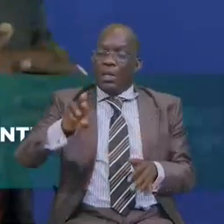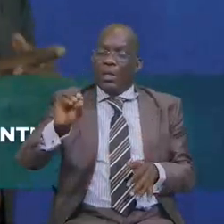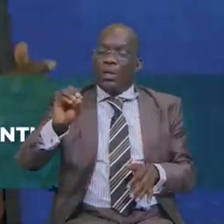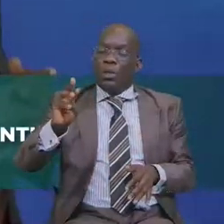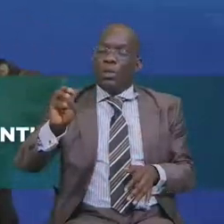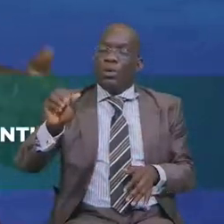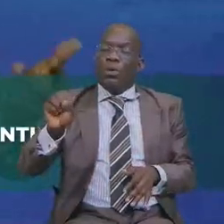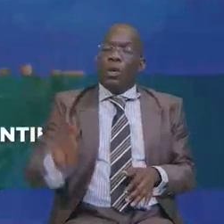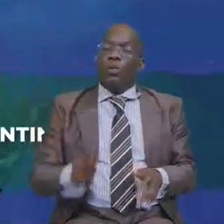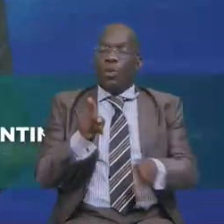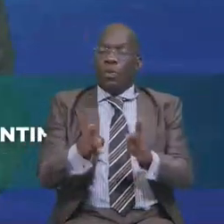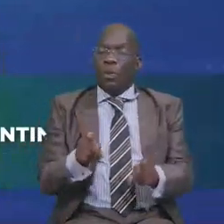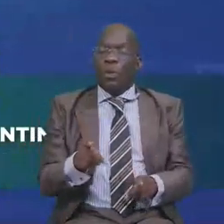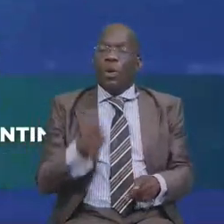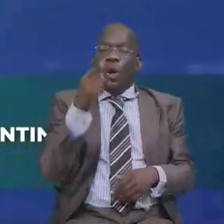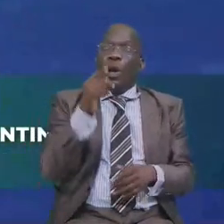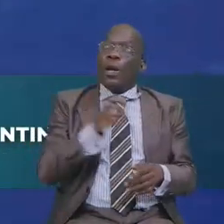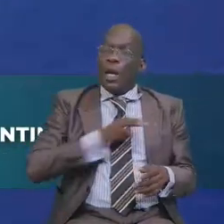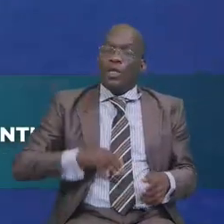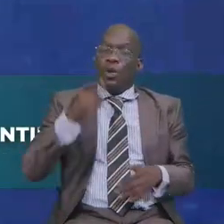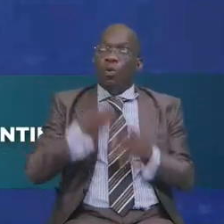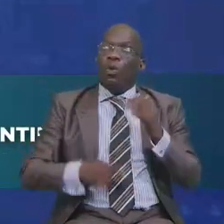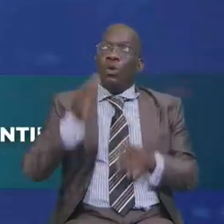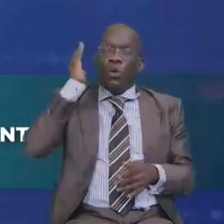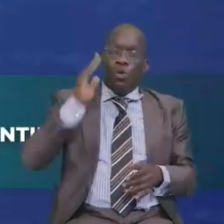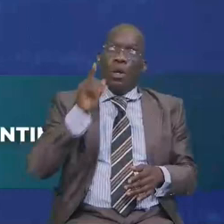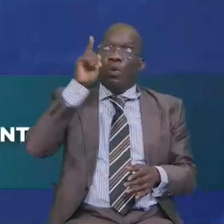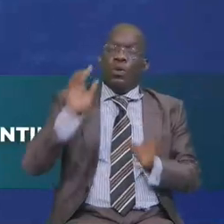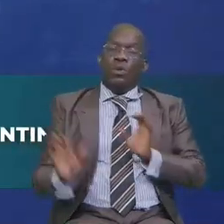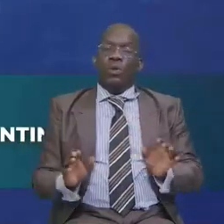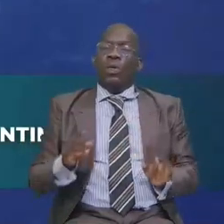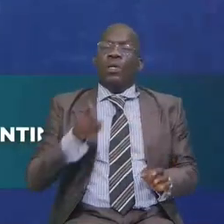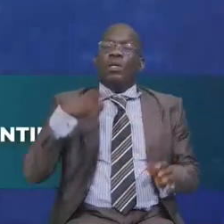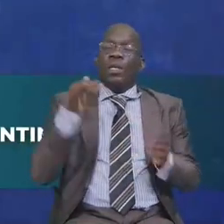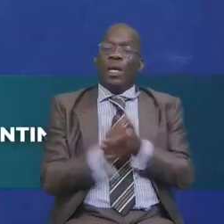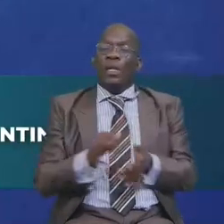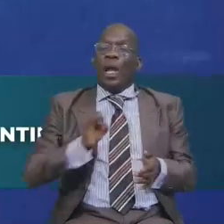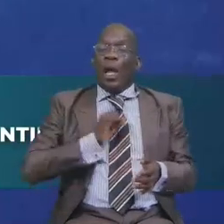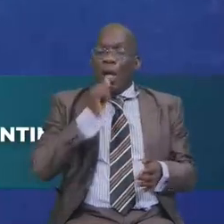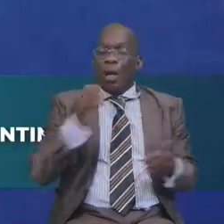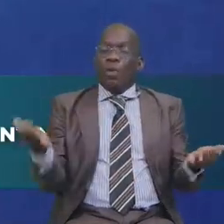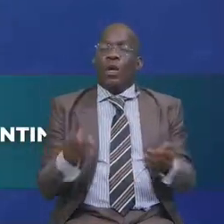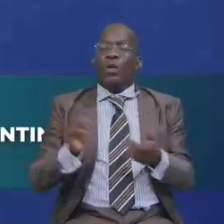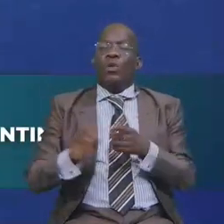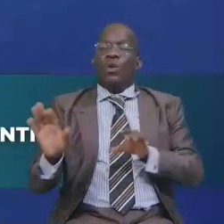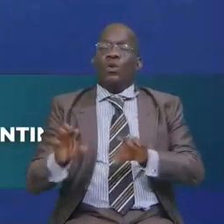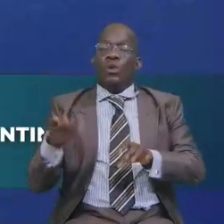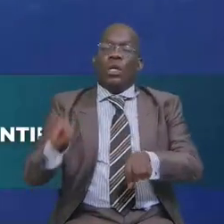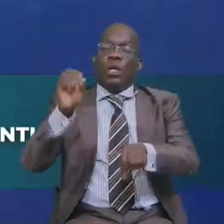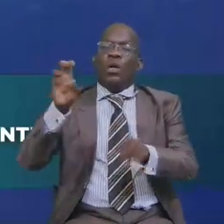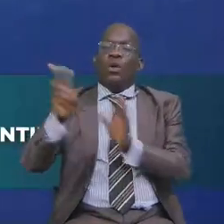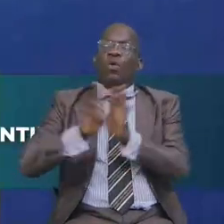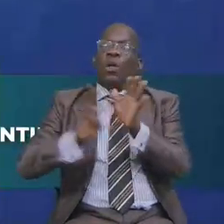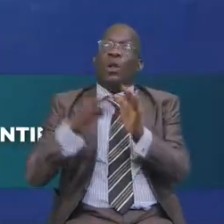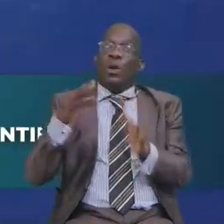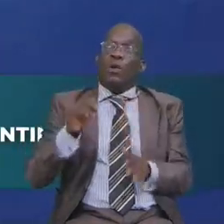Il a dit, je suis venu pour faire l'œuvre et la volonté de celui qui m'a